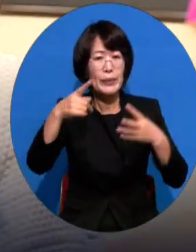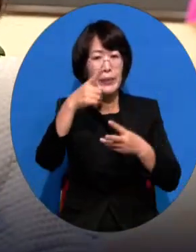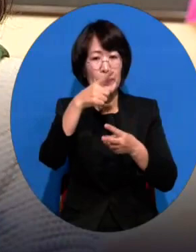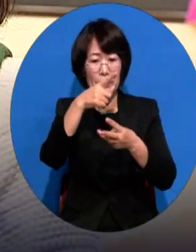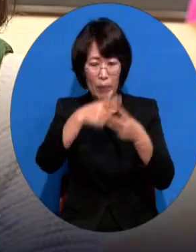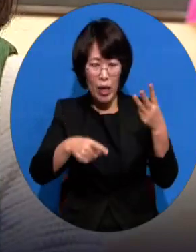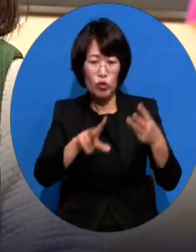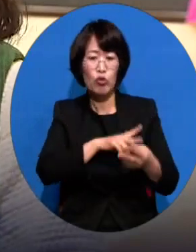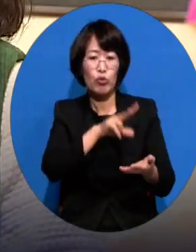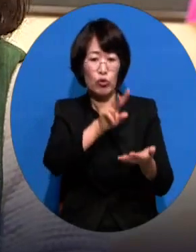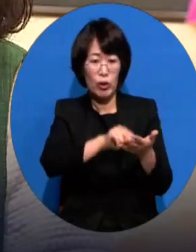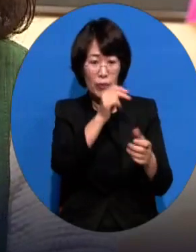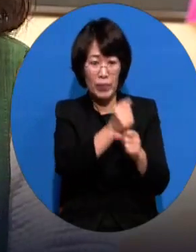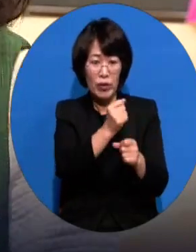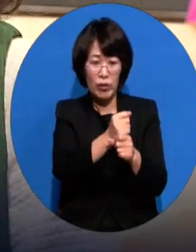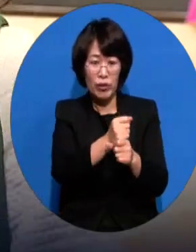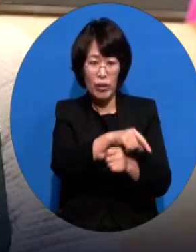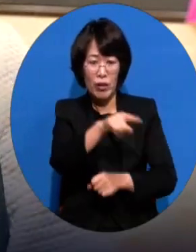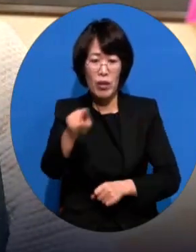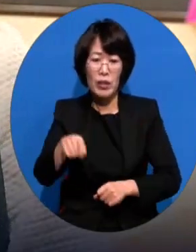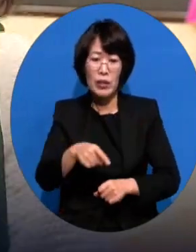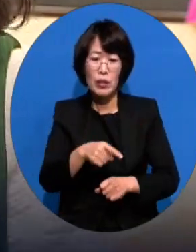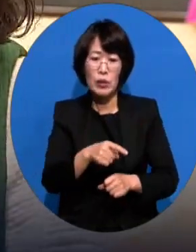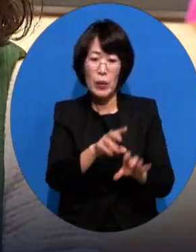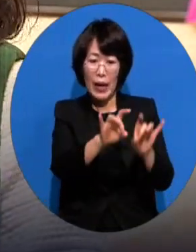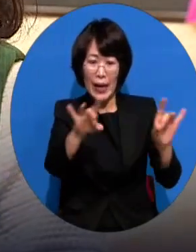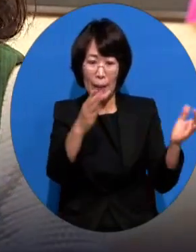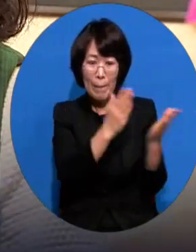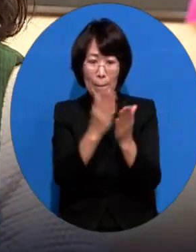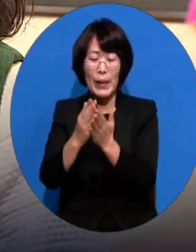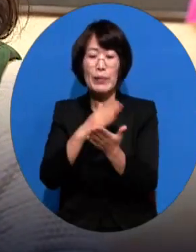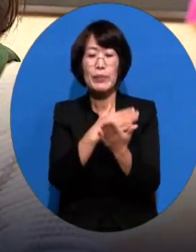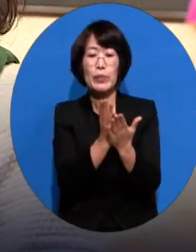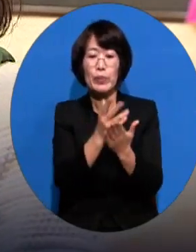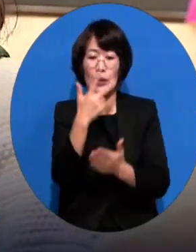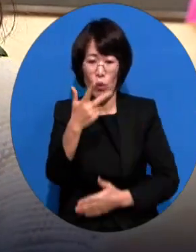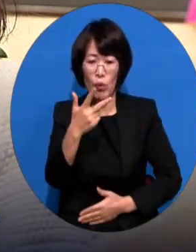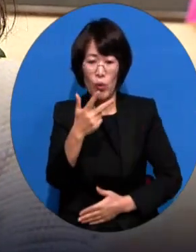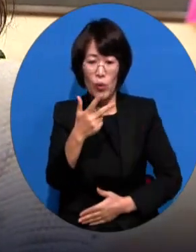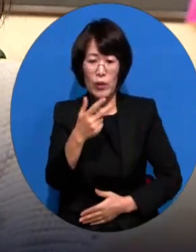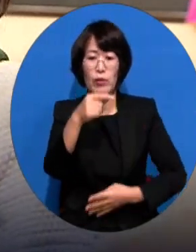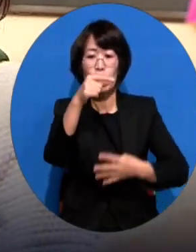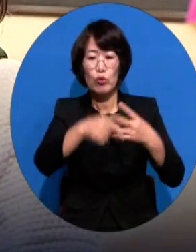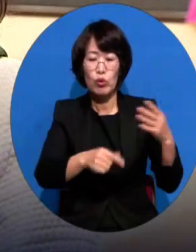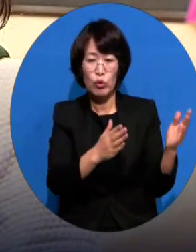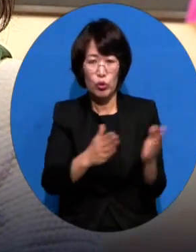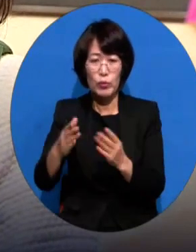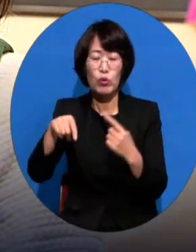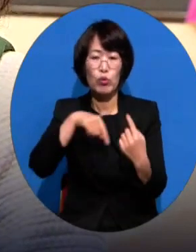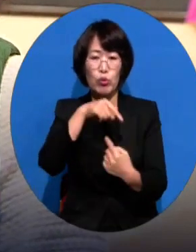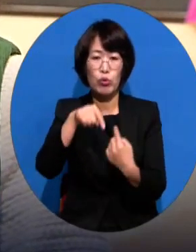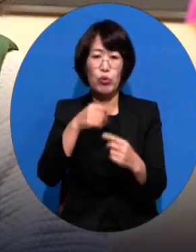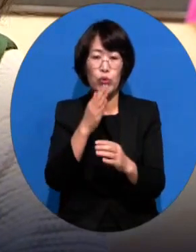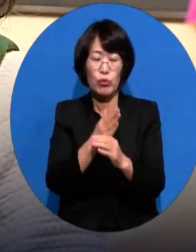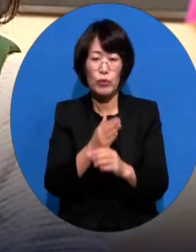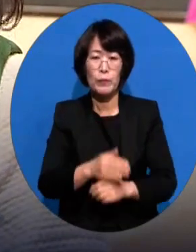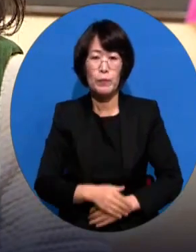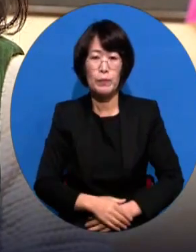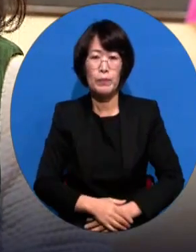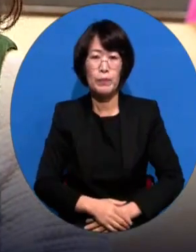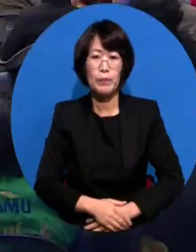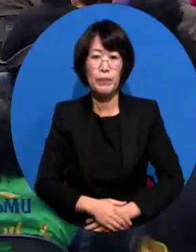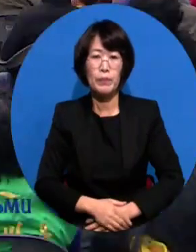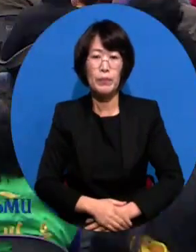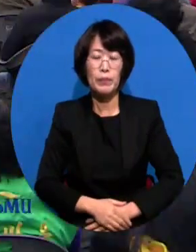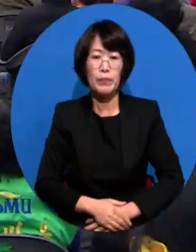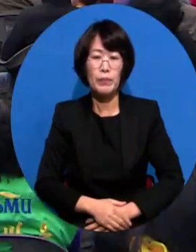가지 테마로 조성이 되어 있어요. 그래서 이제 저희는 일곱 가지 대상별 특화 프로그램 준비해가지고 예, 운영되고